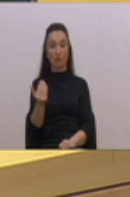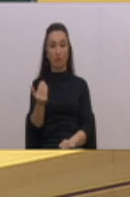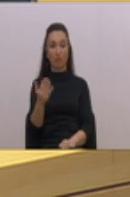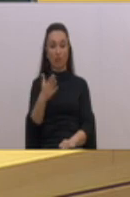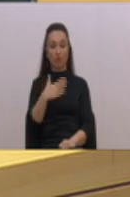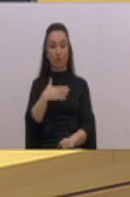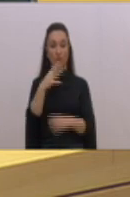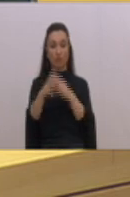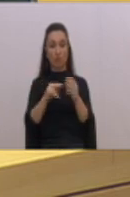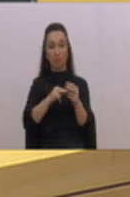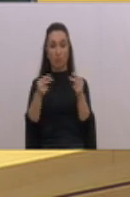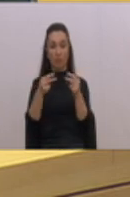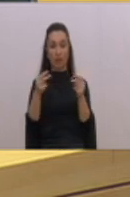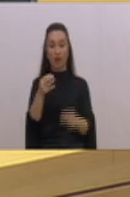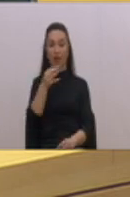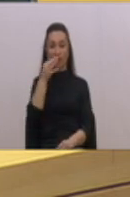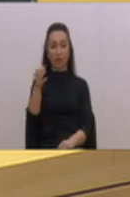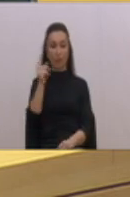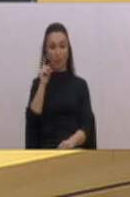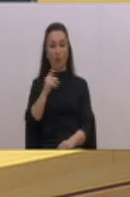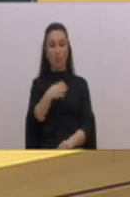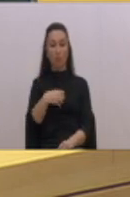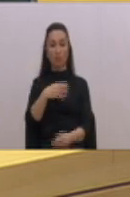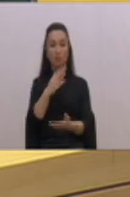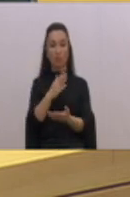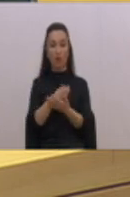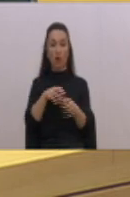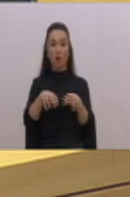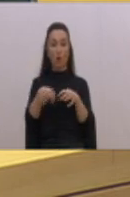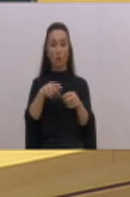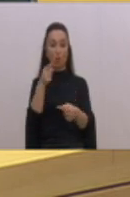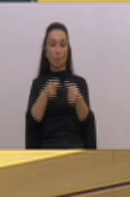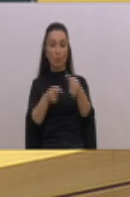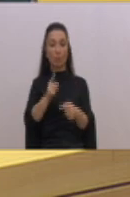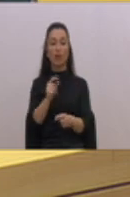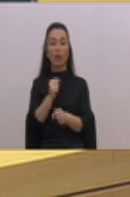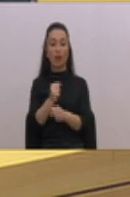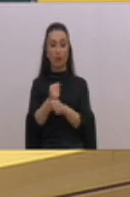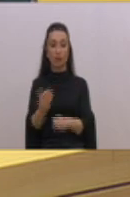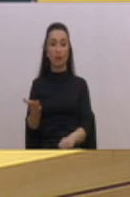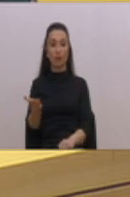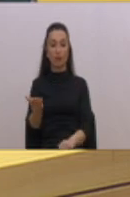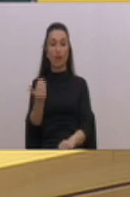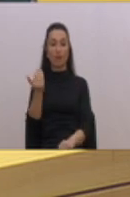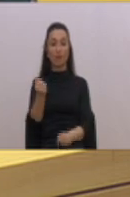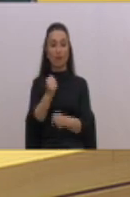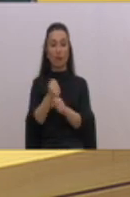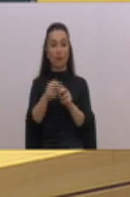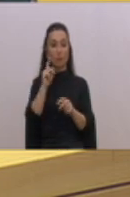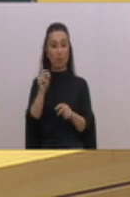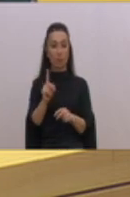ჩვენმა საერთაშორისო პარტნიორებმა გითხრეს, რომ მნიშვნელოვანია კორუფციასთან ბრძოლა. რა გააკეთეთ თქვენ? თქვენ გააკეთეთ ის,